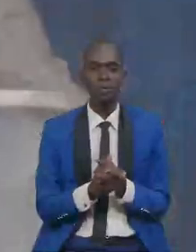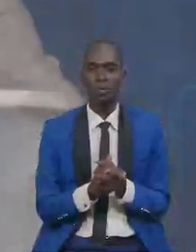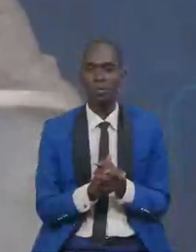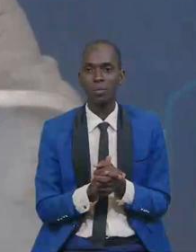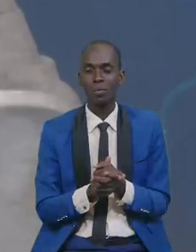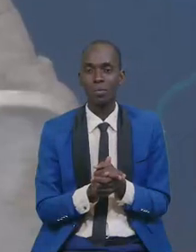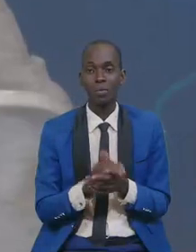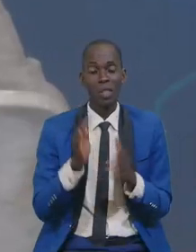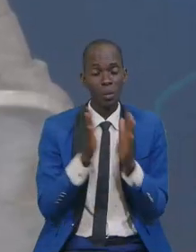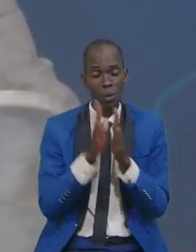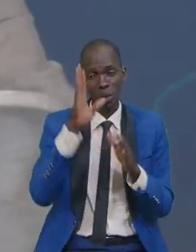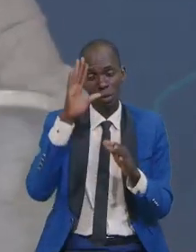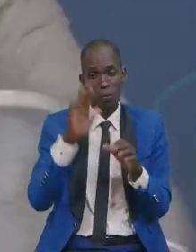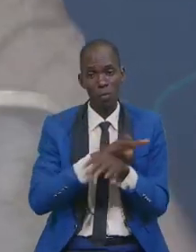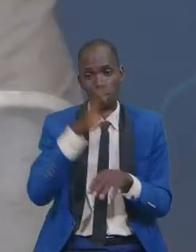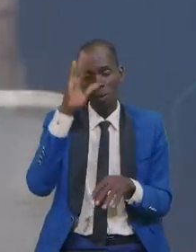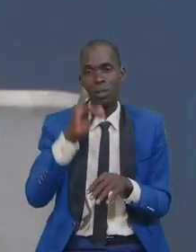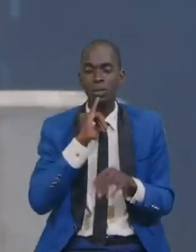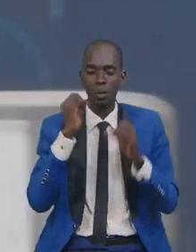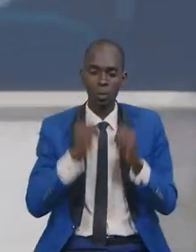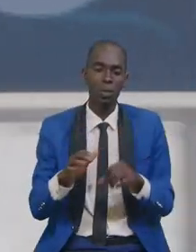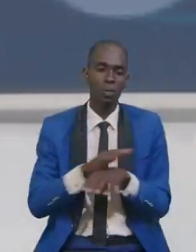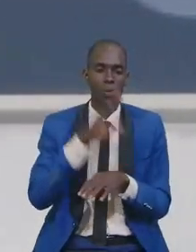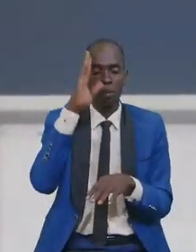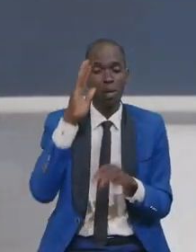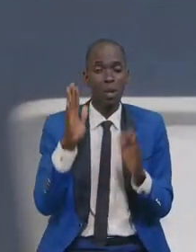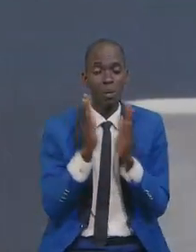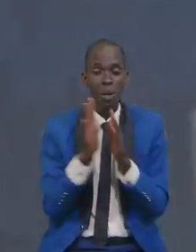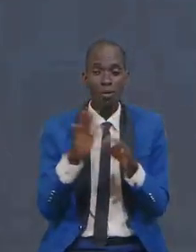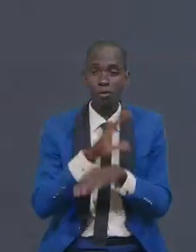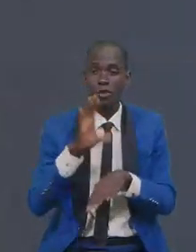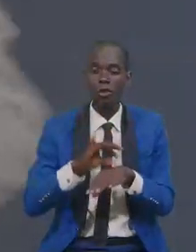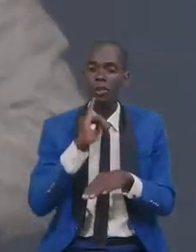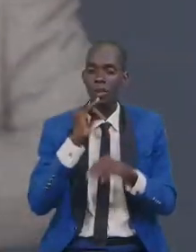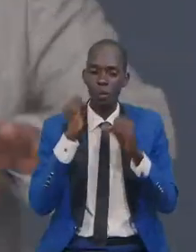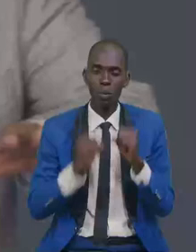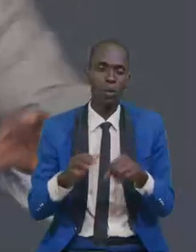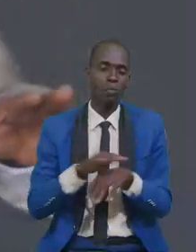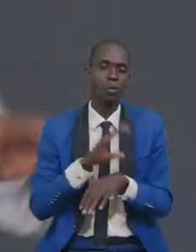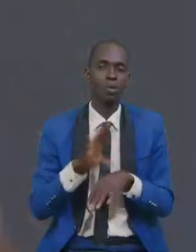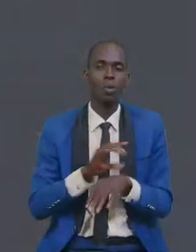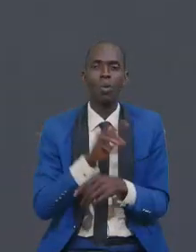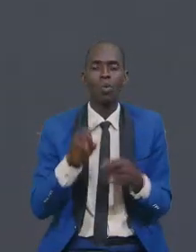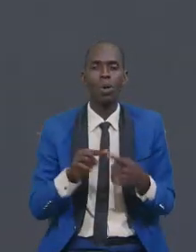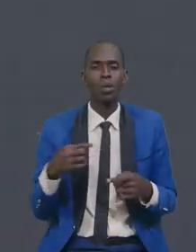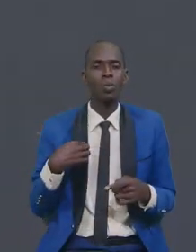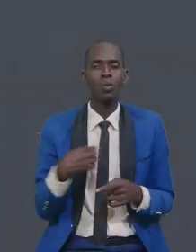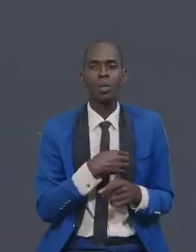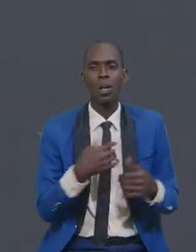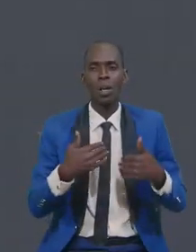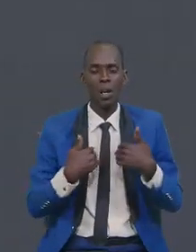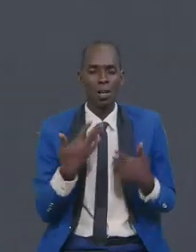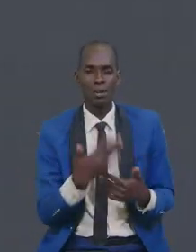Un homme qui prie, un homme de puissance. Une église qui prie, une église de puissance. Quand vous avez des agents et